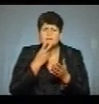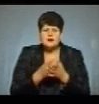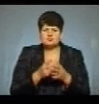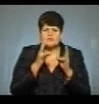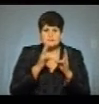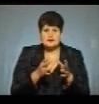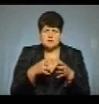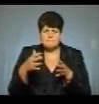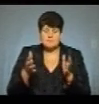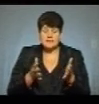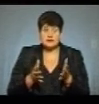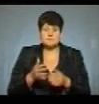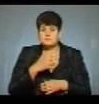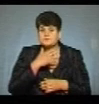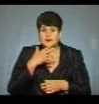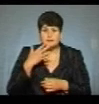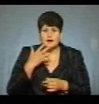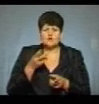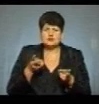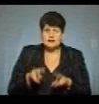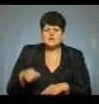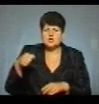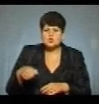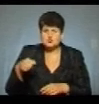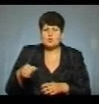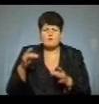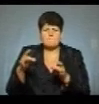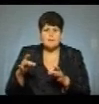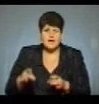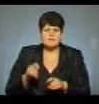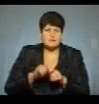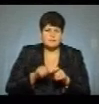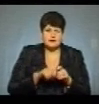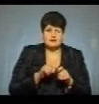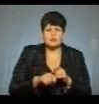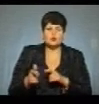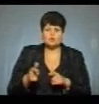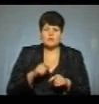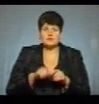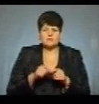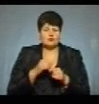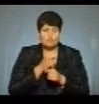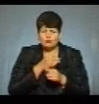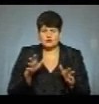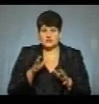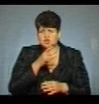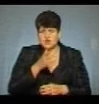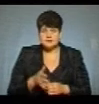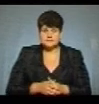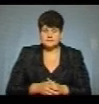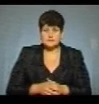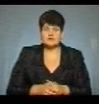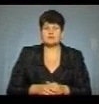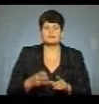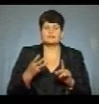Ми десятки залишених сумок, пакетів вже перевірили і готові перевіряти в будь-який час. Ну і в